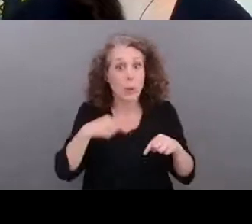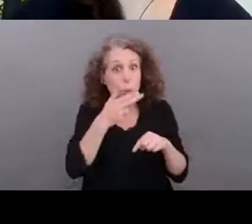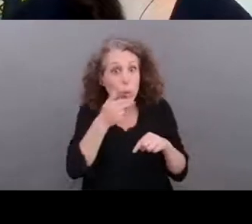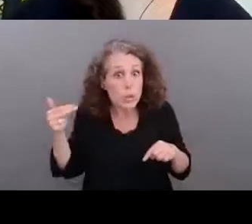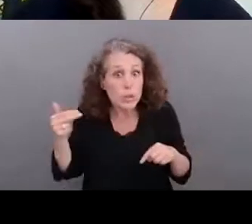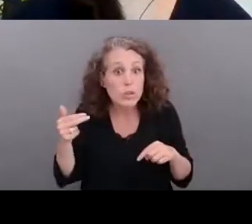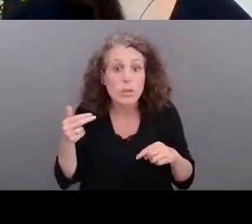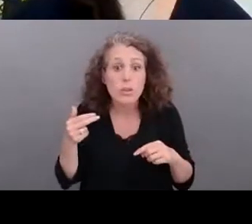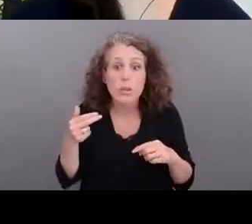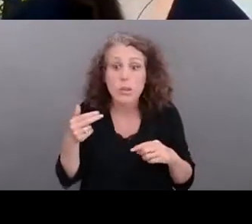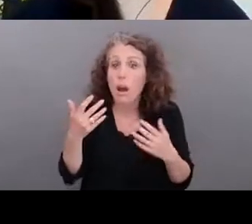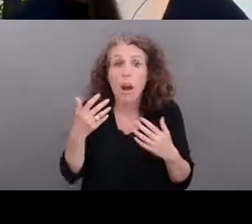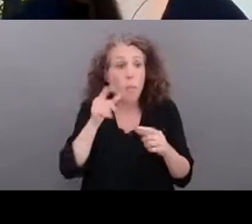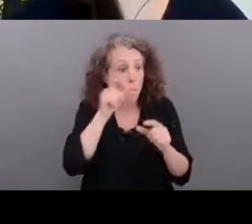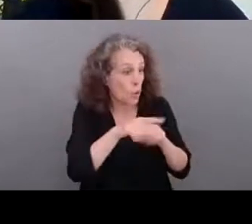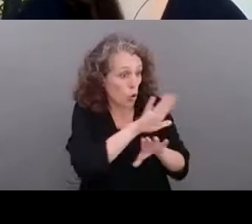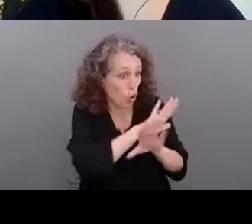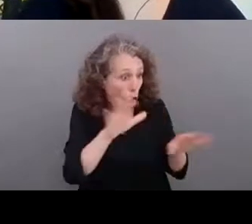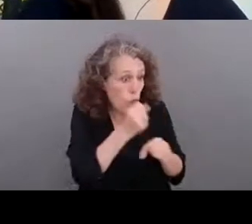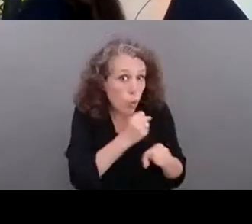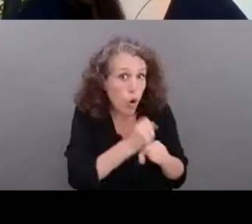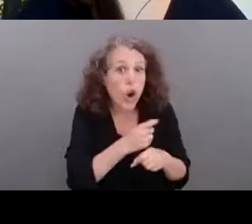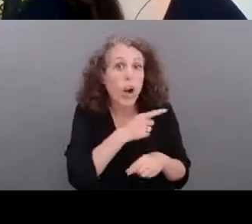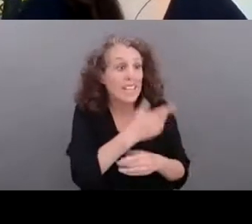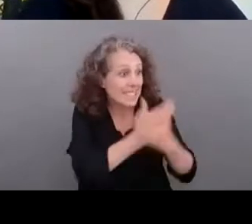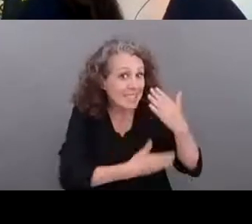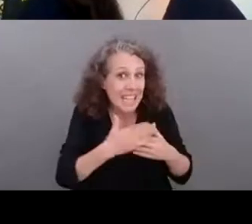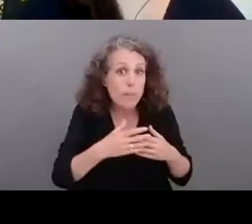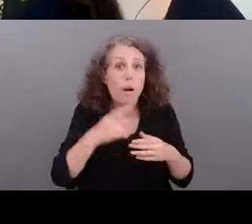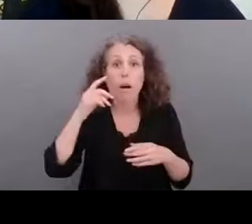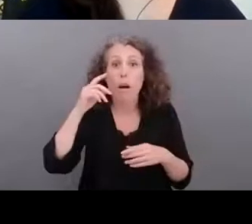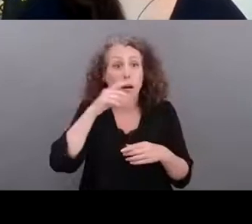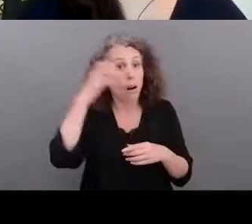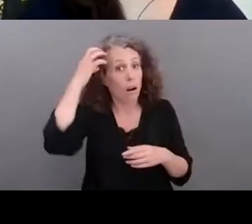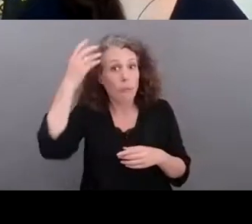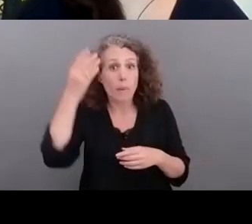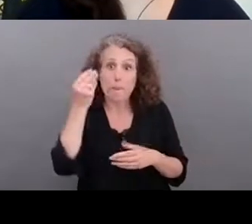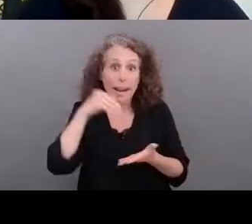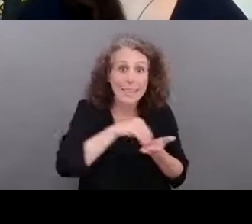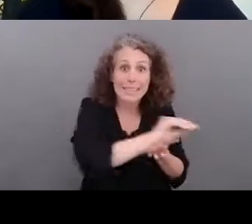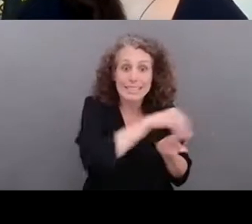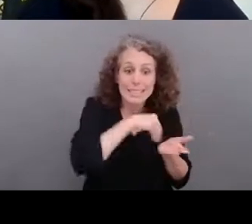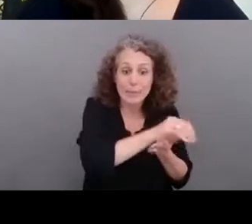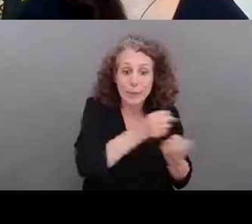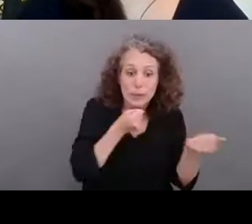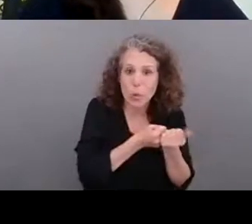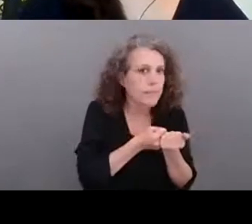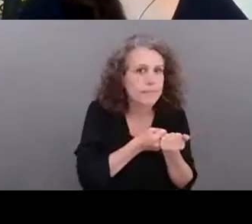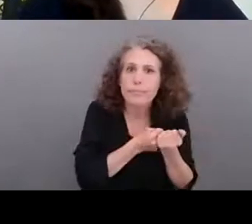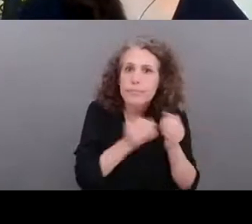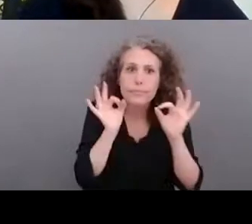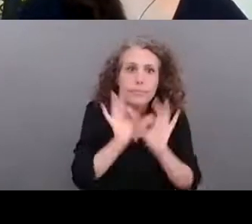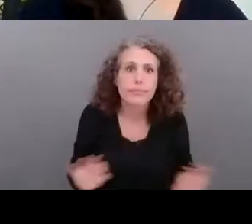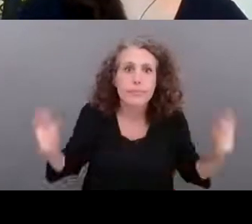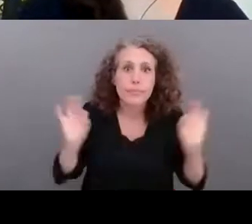très difficiles. L'Indonésie n'a aucune allocation de chômage pour ces personnes. Autrement dit, les personnes handicapées se retrouvent